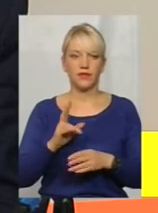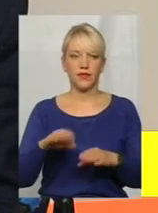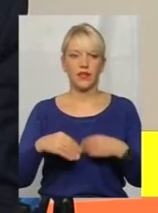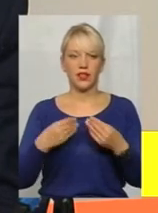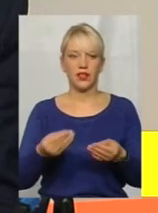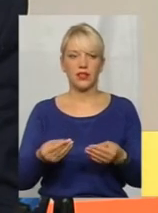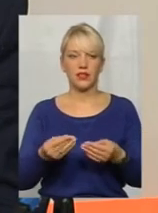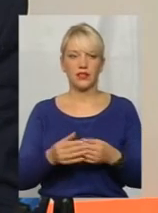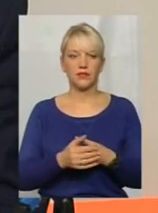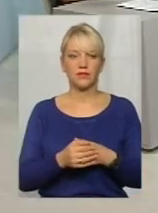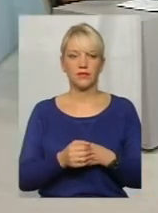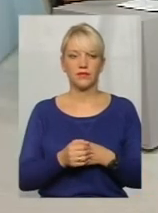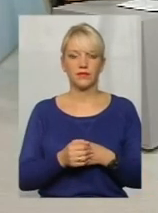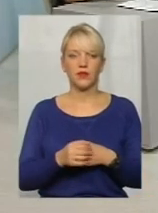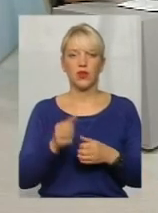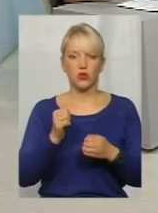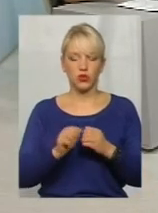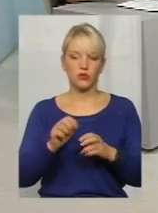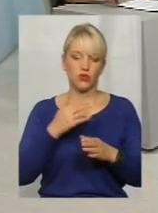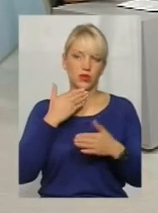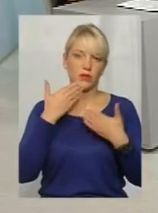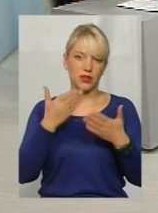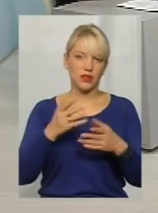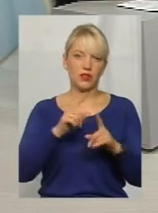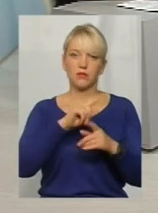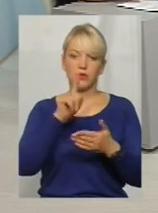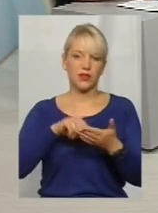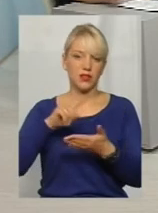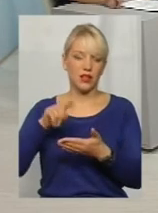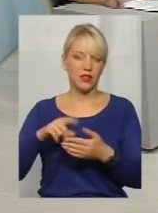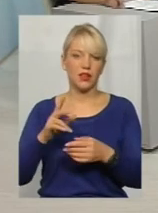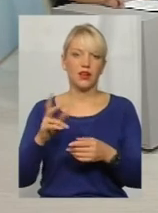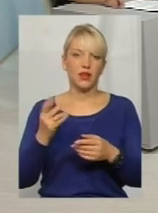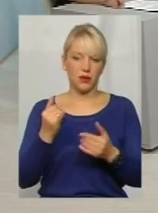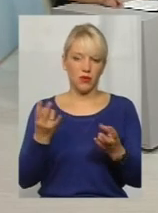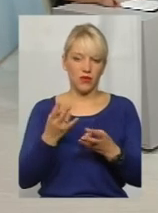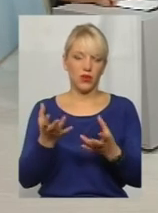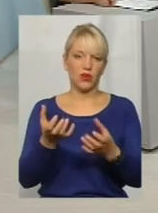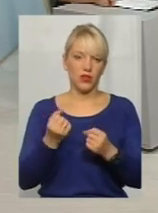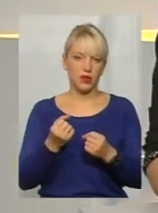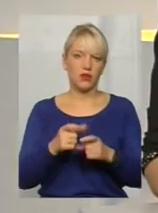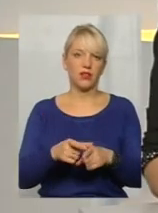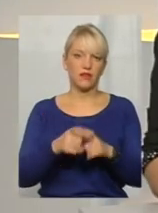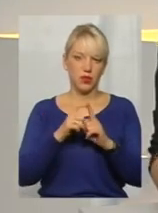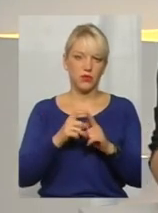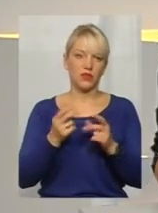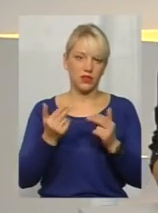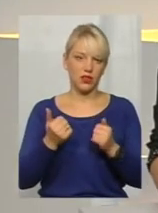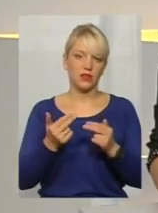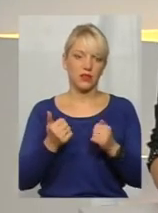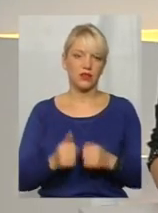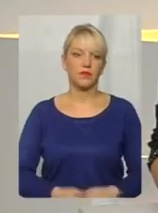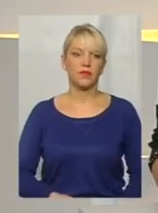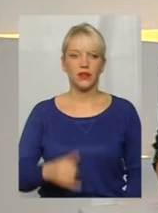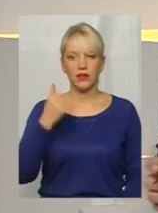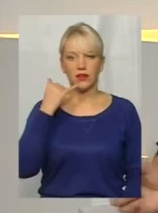надається бригаді. Тобто кожен може задати питання, яке його хвилює, так, і отримати повинен відповідь на нього. Так? У нас є ще глядач на